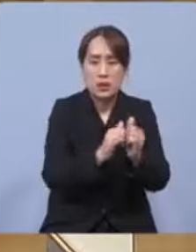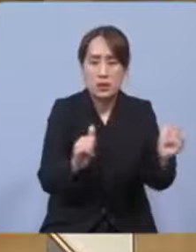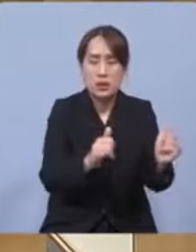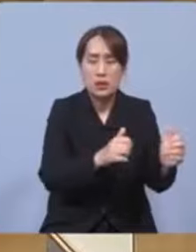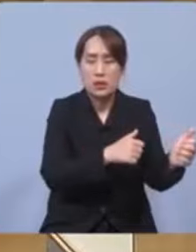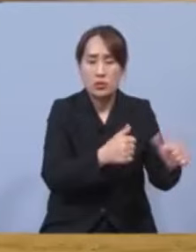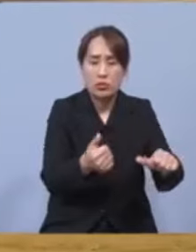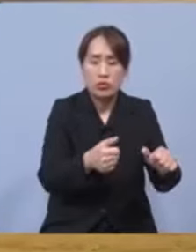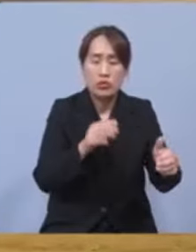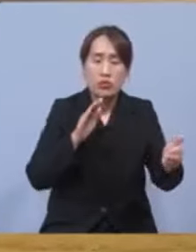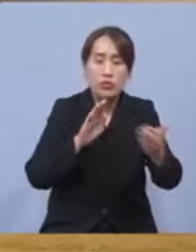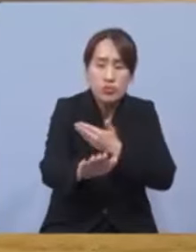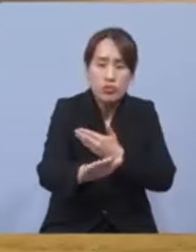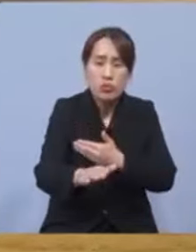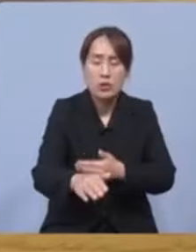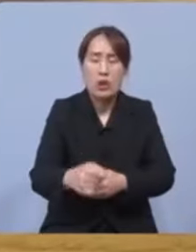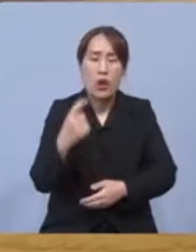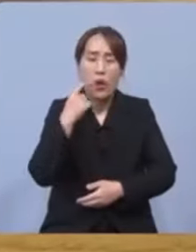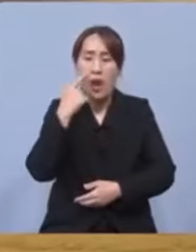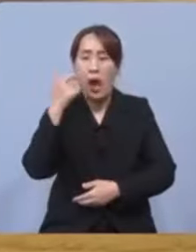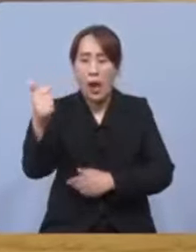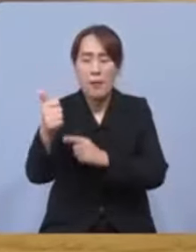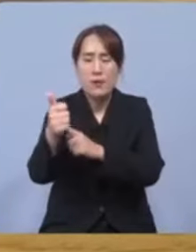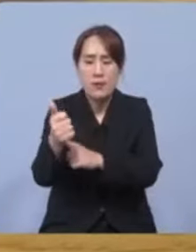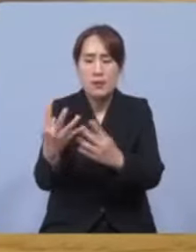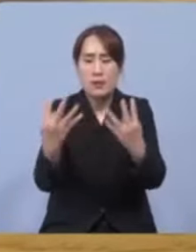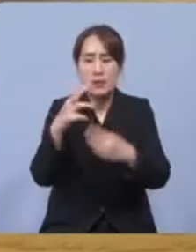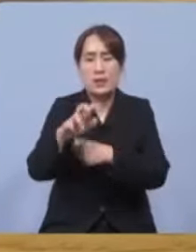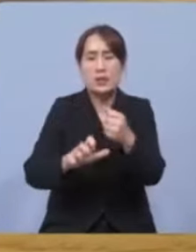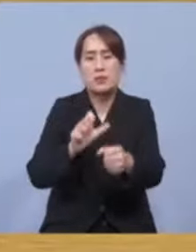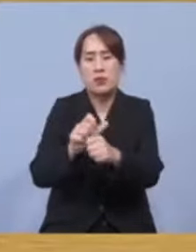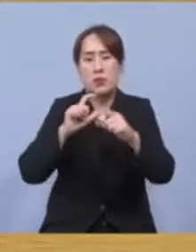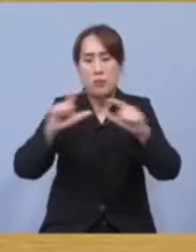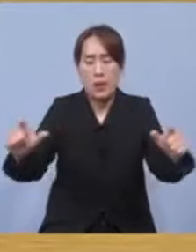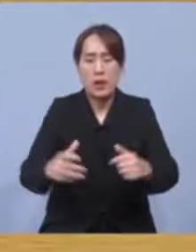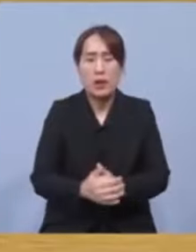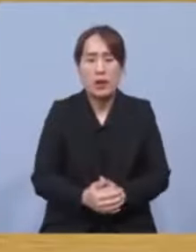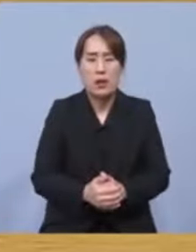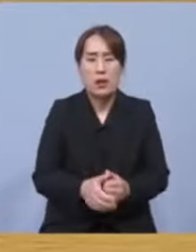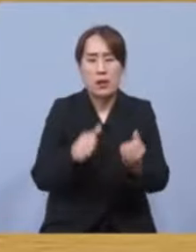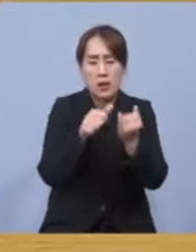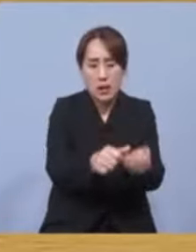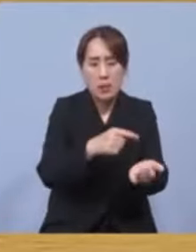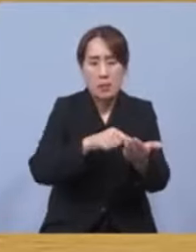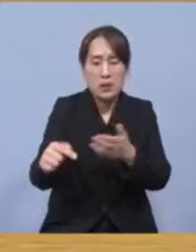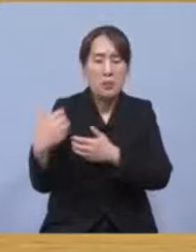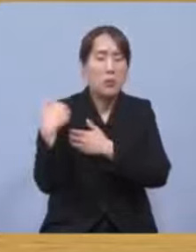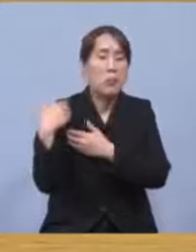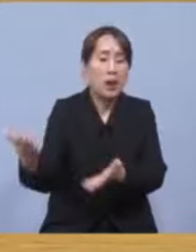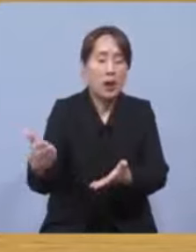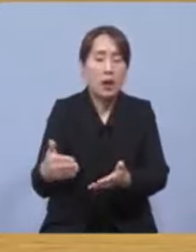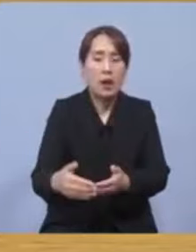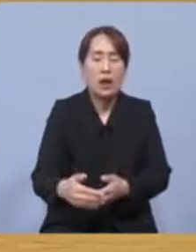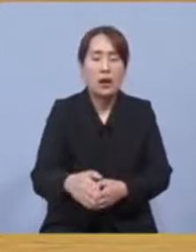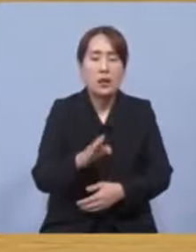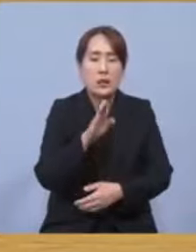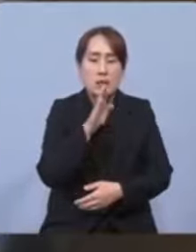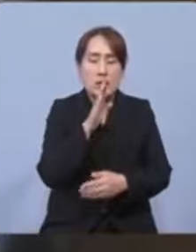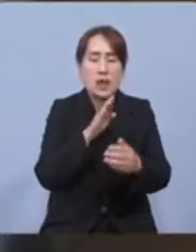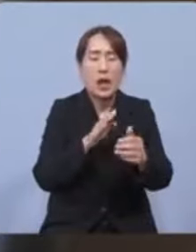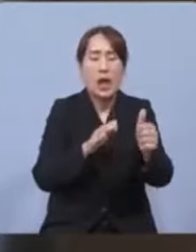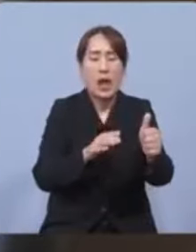숨진 이후에야 가해자인의 아버지는 징역 25년을 성폭력 피해를 방관한 양의